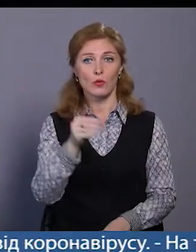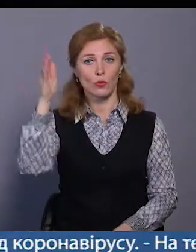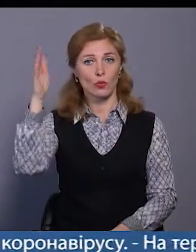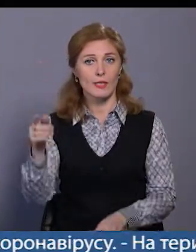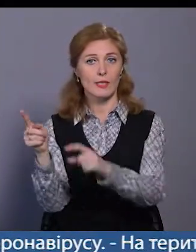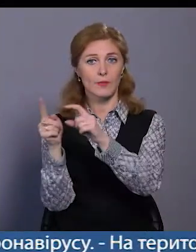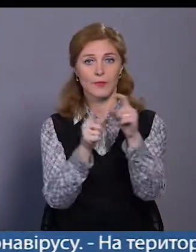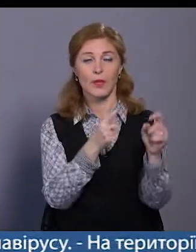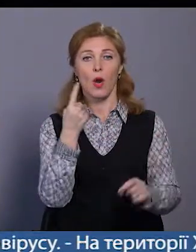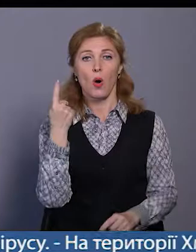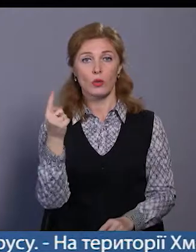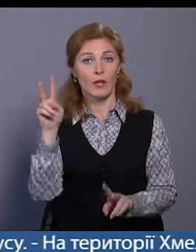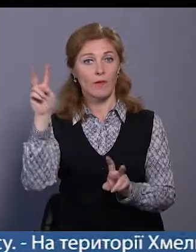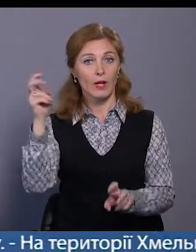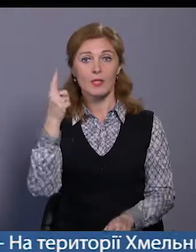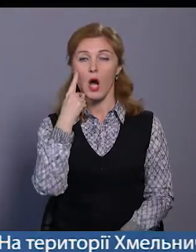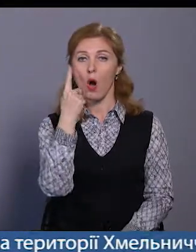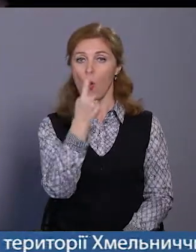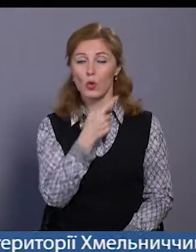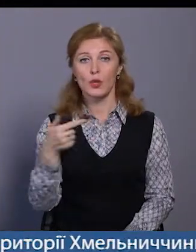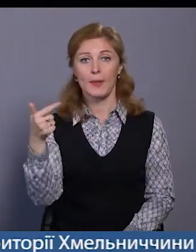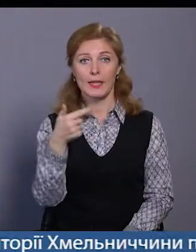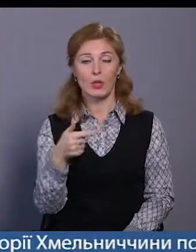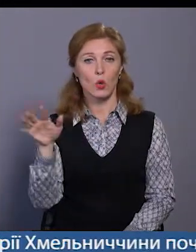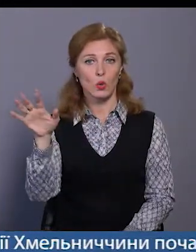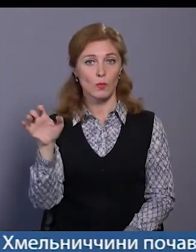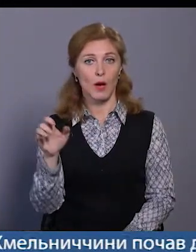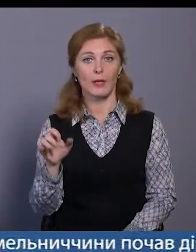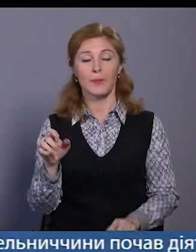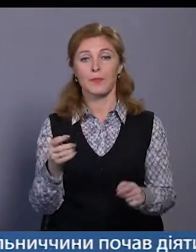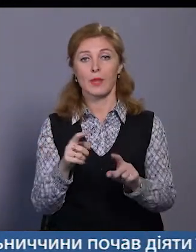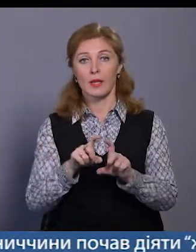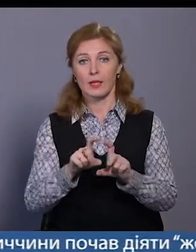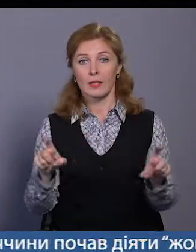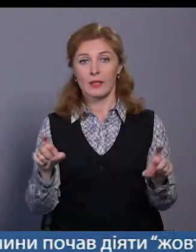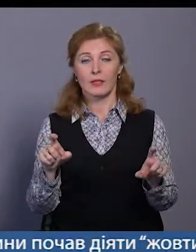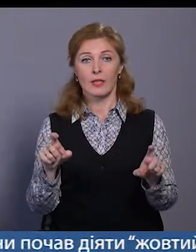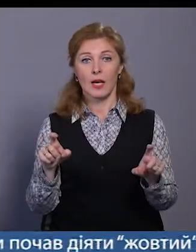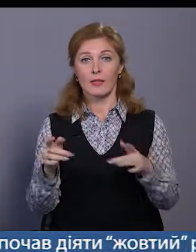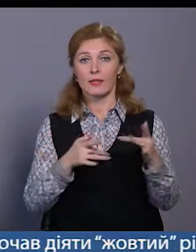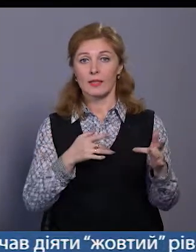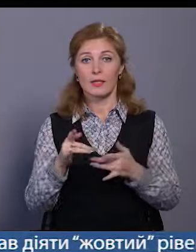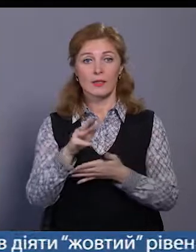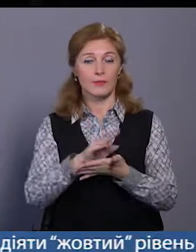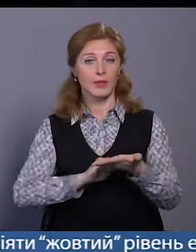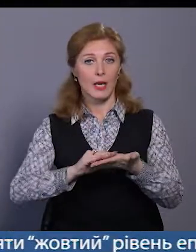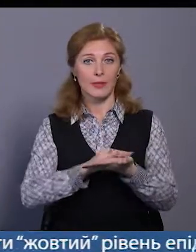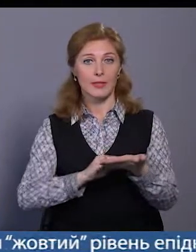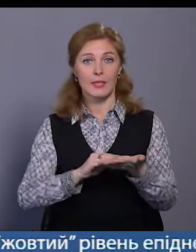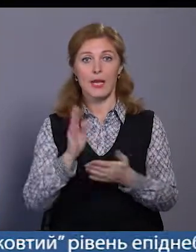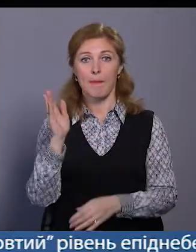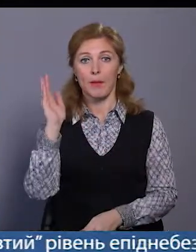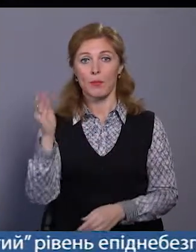фрази, одна із яких – «Очі блакитного собаки». У музично-драматичному театрі імені Михайла Старицького триває репетиційний процес